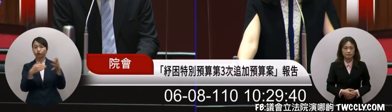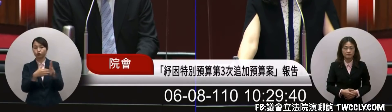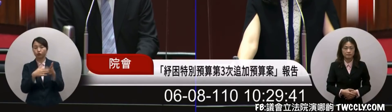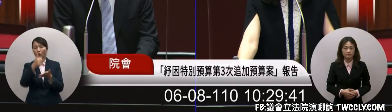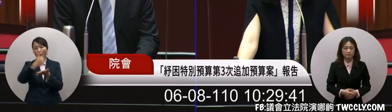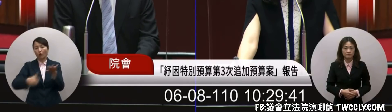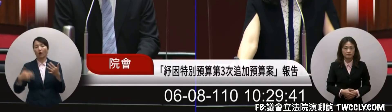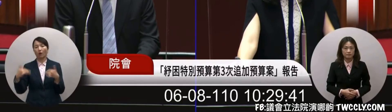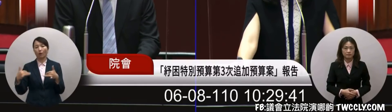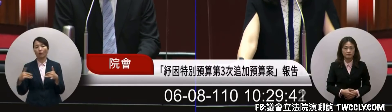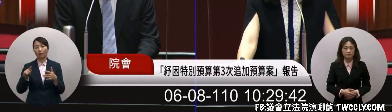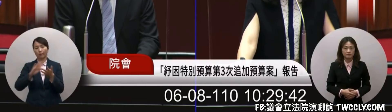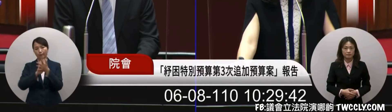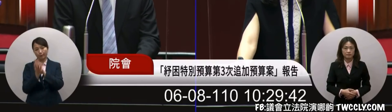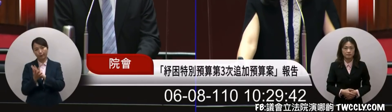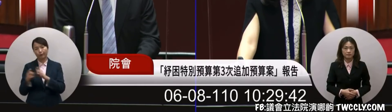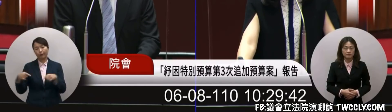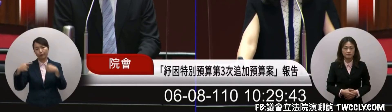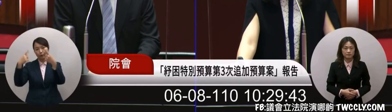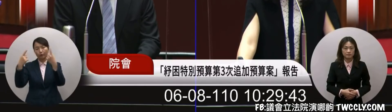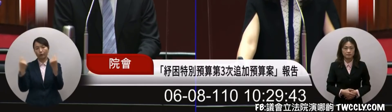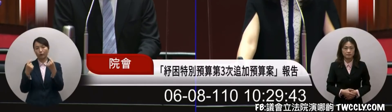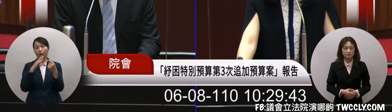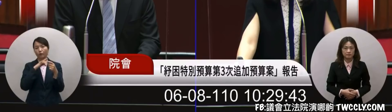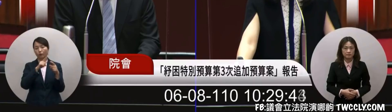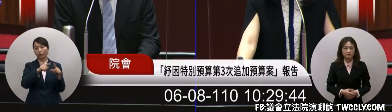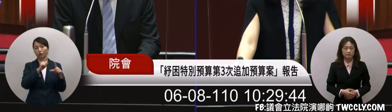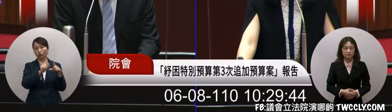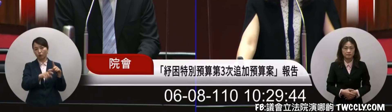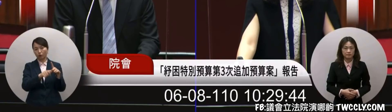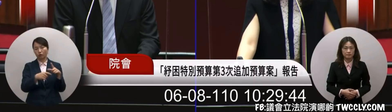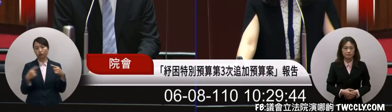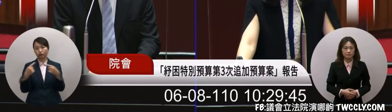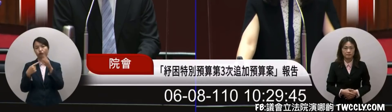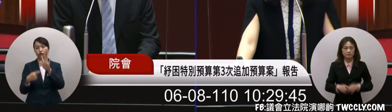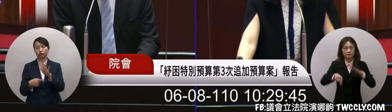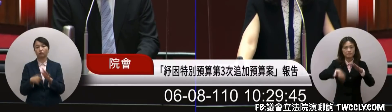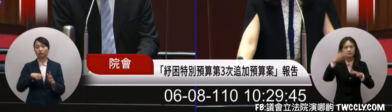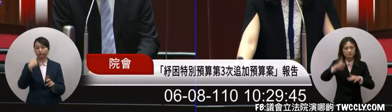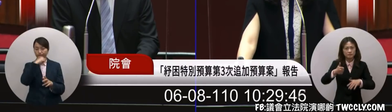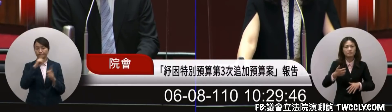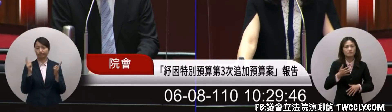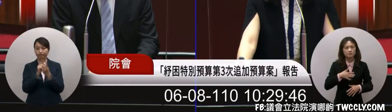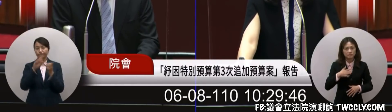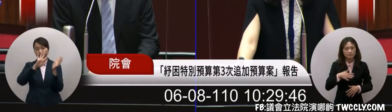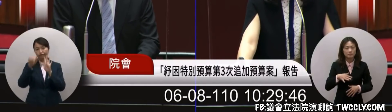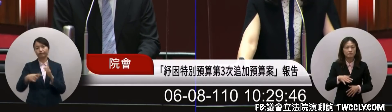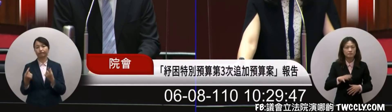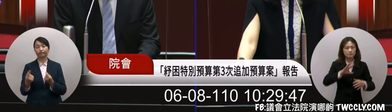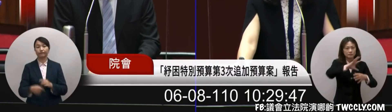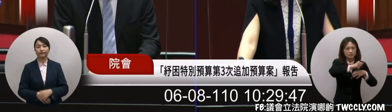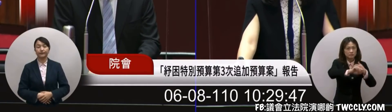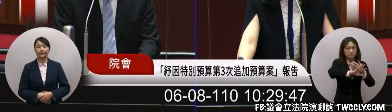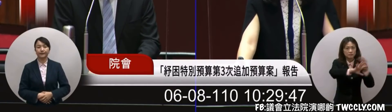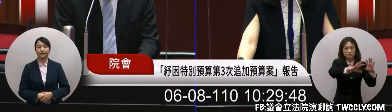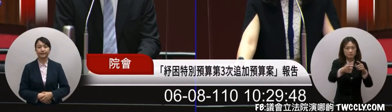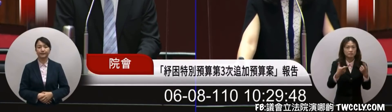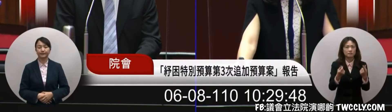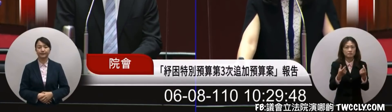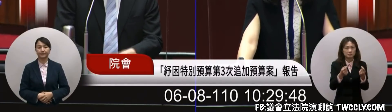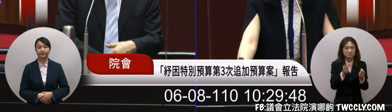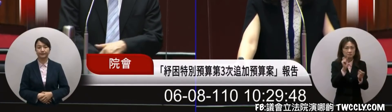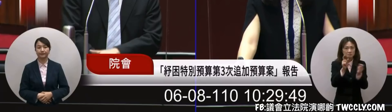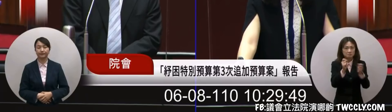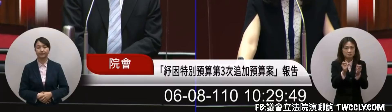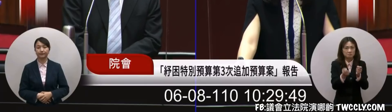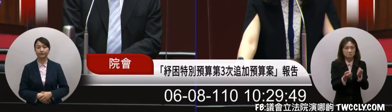货等产生跟供货厂商间的争执。台湾也是一样， 全球其他国家都在超买疫苗，